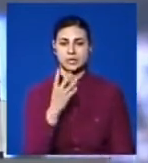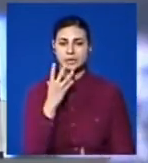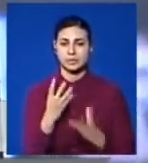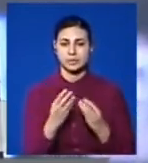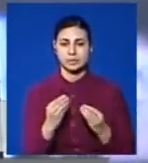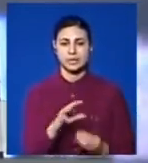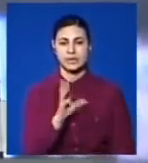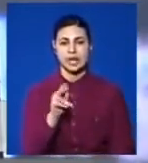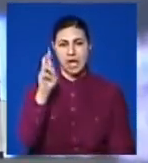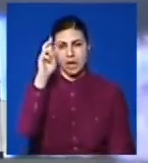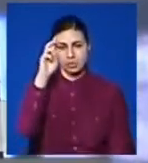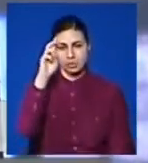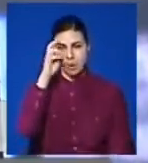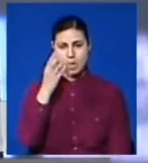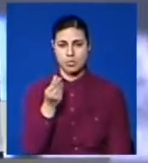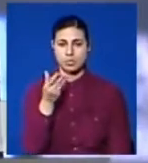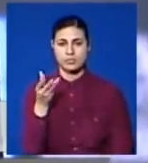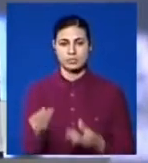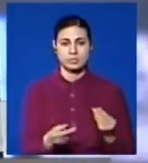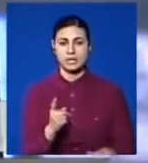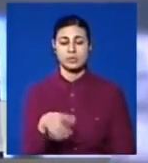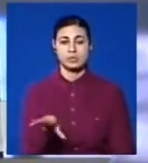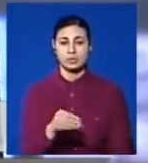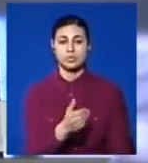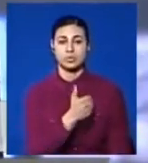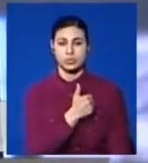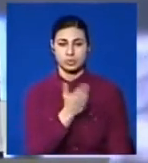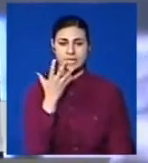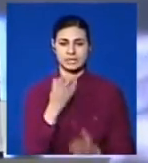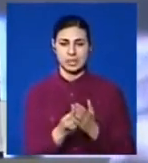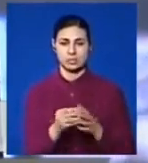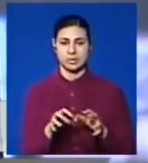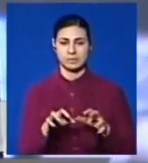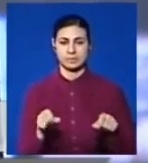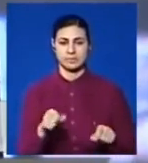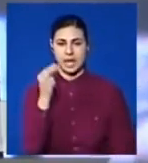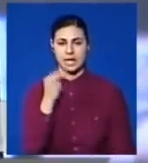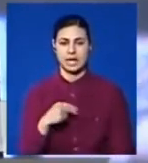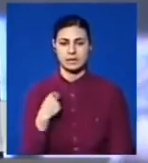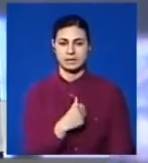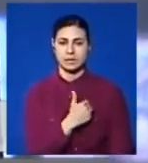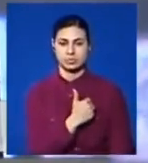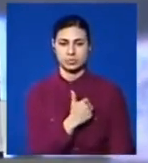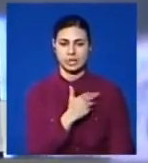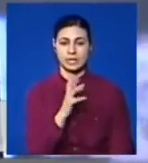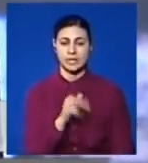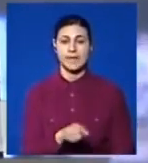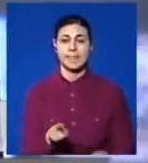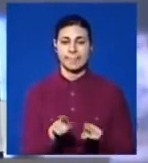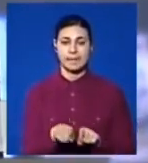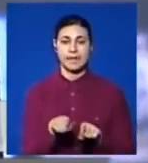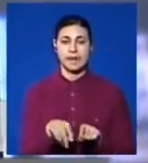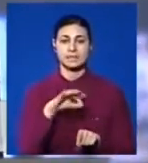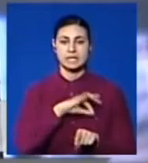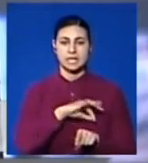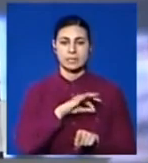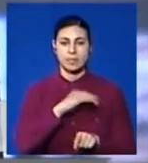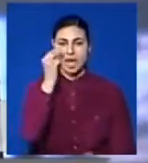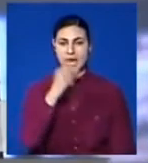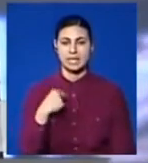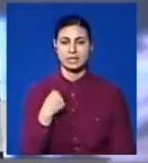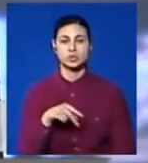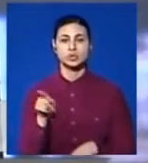ყველა ხელისუფლება? იმიტომ რომ ყველას უნდა საკუთარი გავლენის ქონა ეკლესიაში და ასევე ამით სარგებლობენ